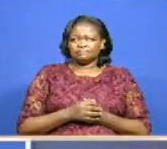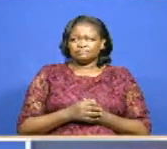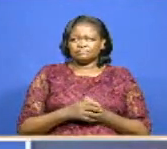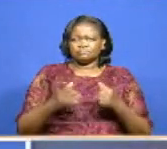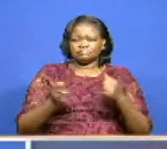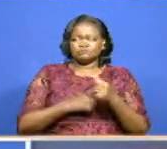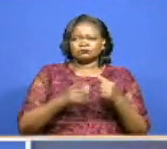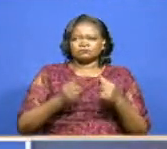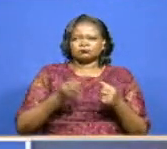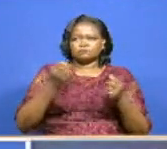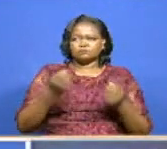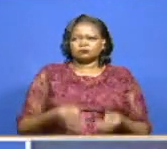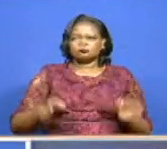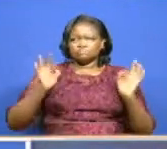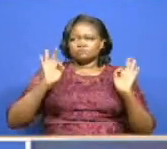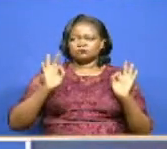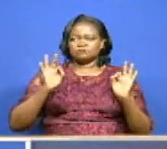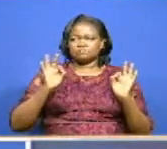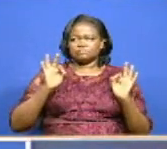officers